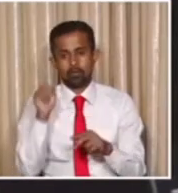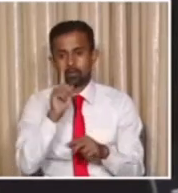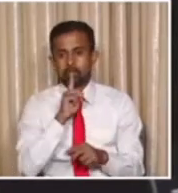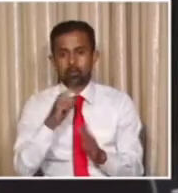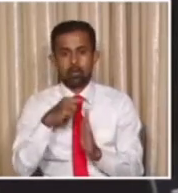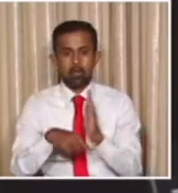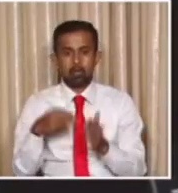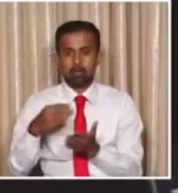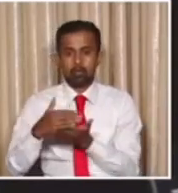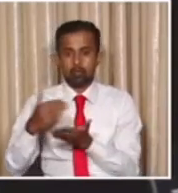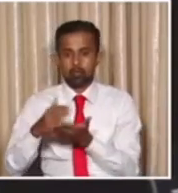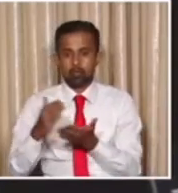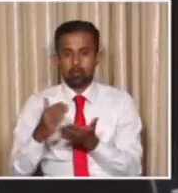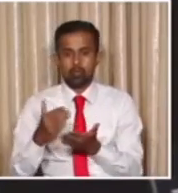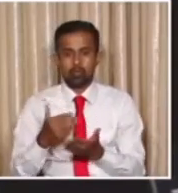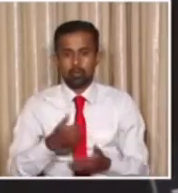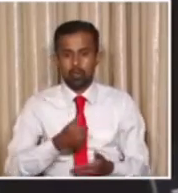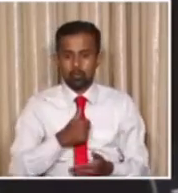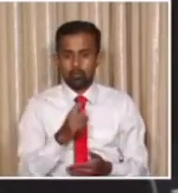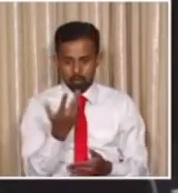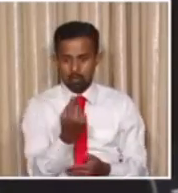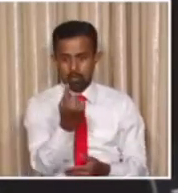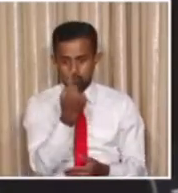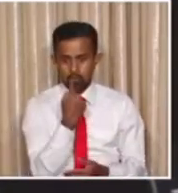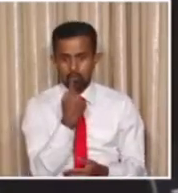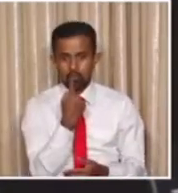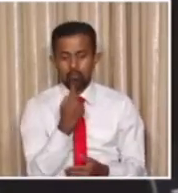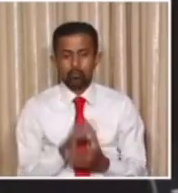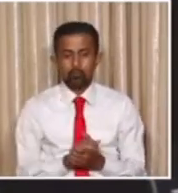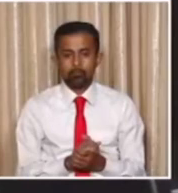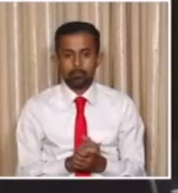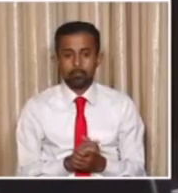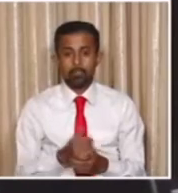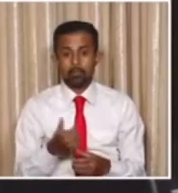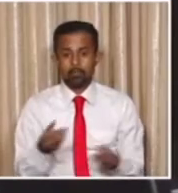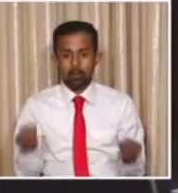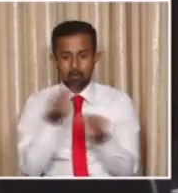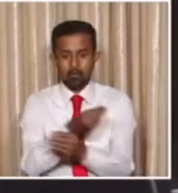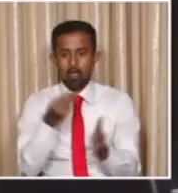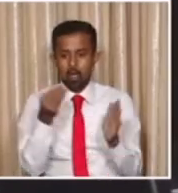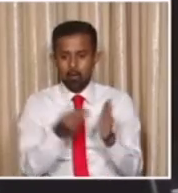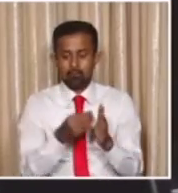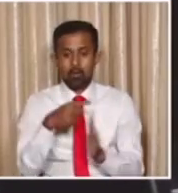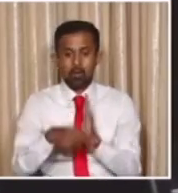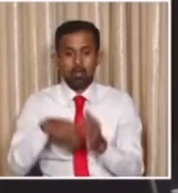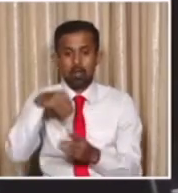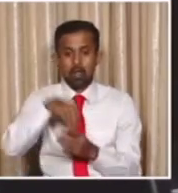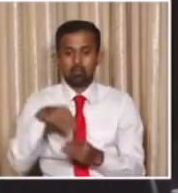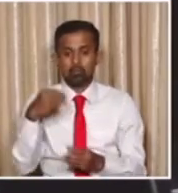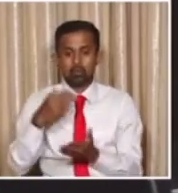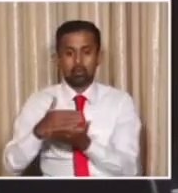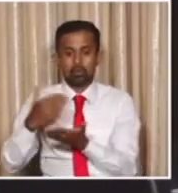දේශීය ණය ප්‍රතිව්‍යුහගතකරණය කරන්න අපි එකග වෙලා නැහැ කියලා හැබැයි එකගතාවයේ තියෙනවා ගිවිසුමේ තියෙනවා දේශීය ණය ප්‍රතිව්‍යුහගත